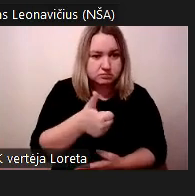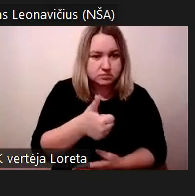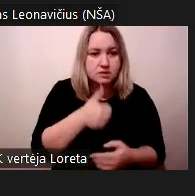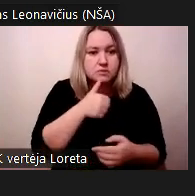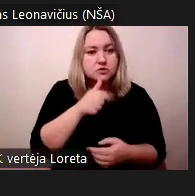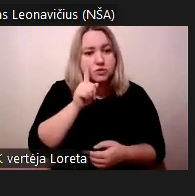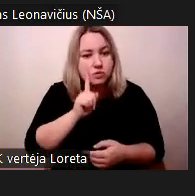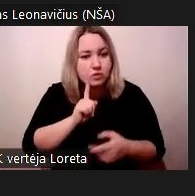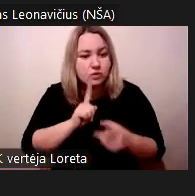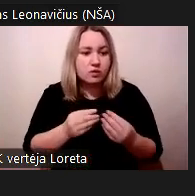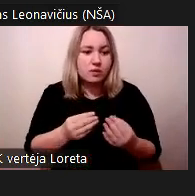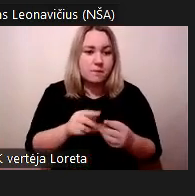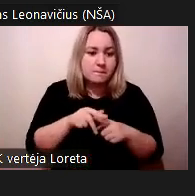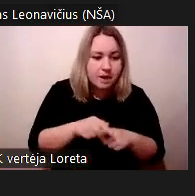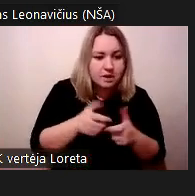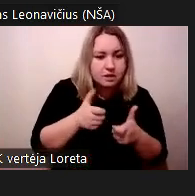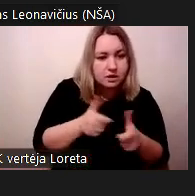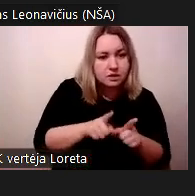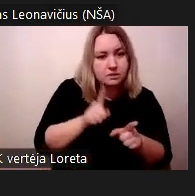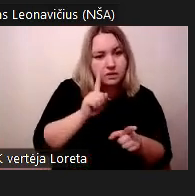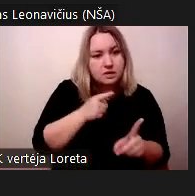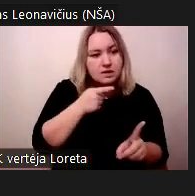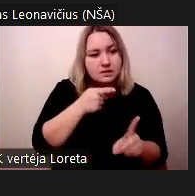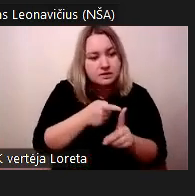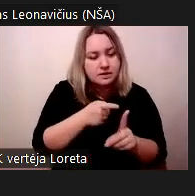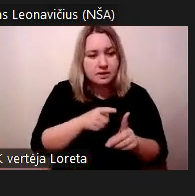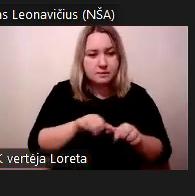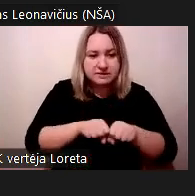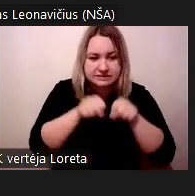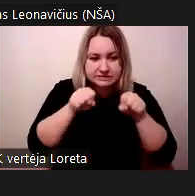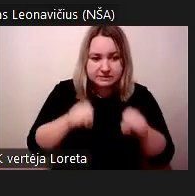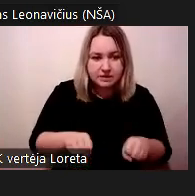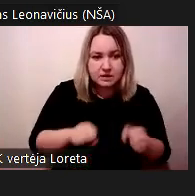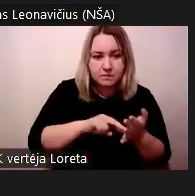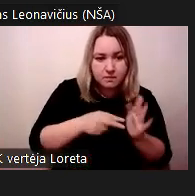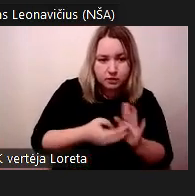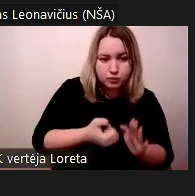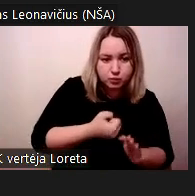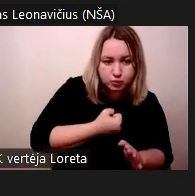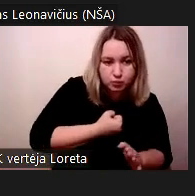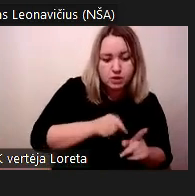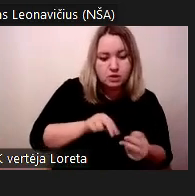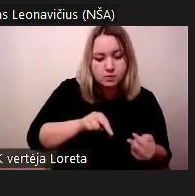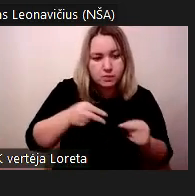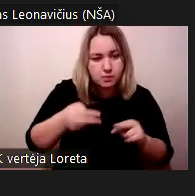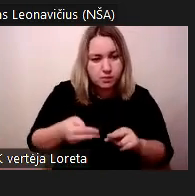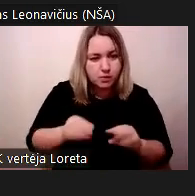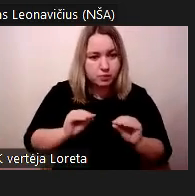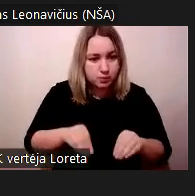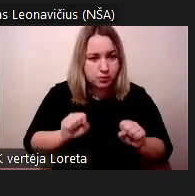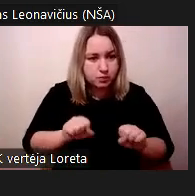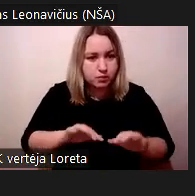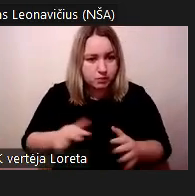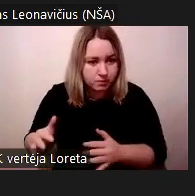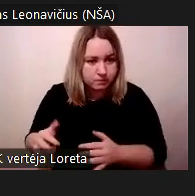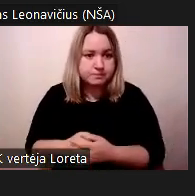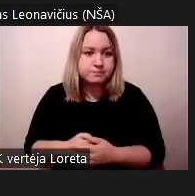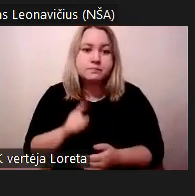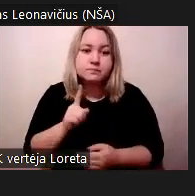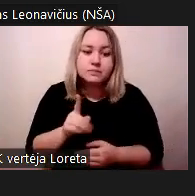efektyviai ir turime tinkamus strateginius planus ir tinkamai įgyvendiname pokyčius. Bet viskam reikia